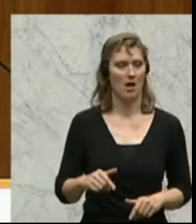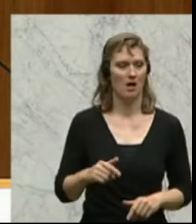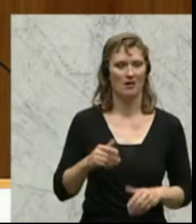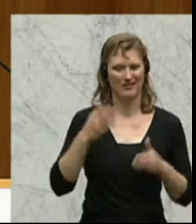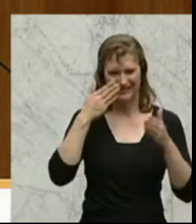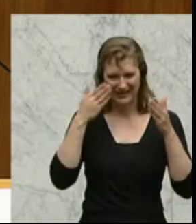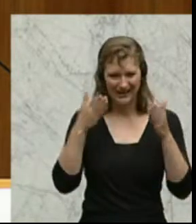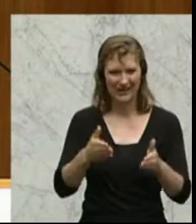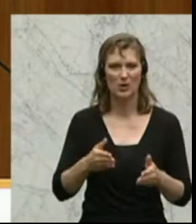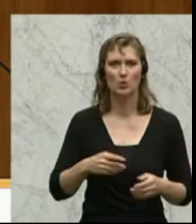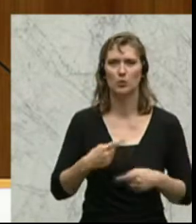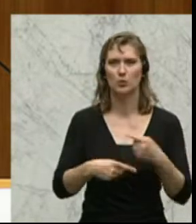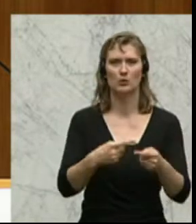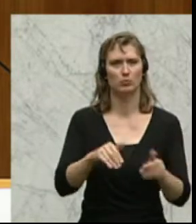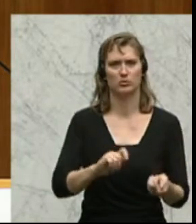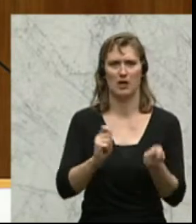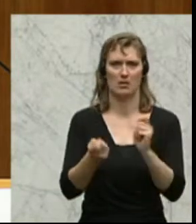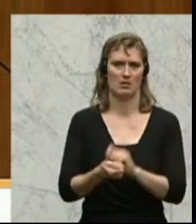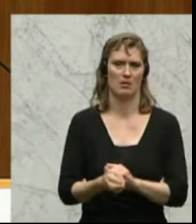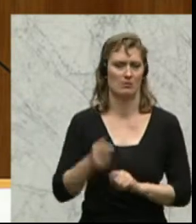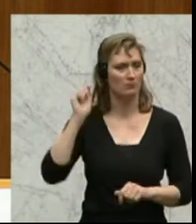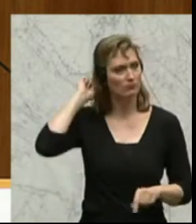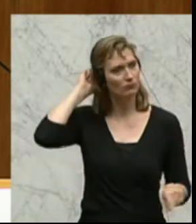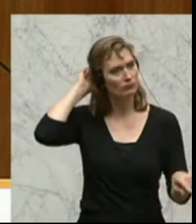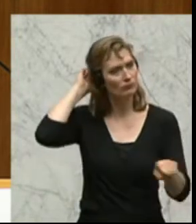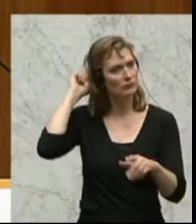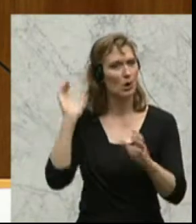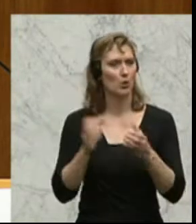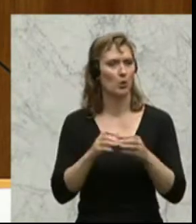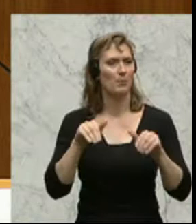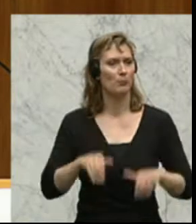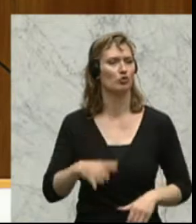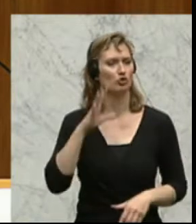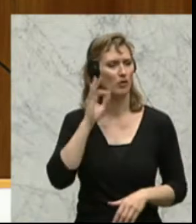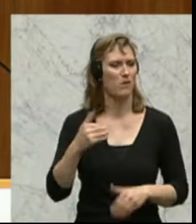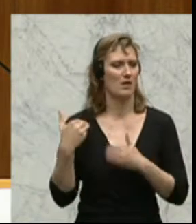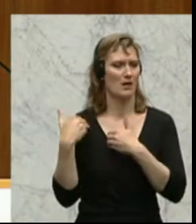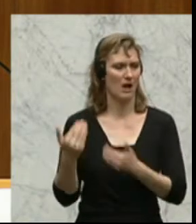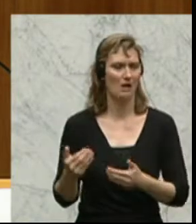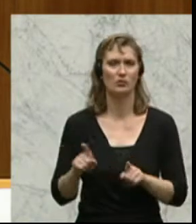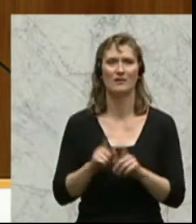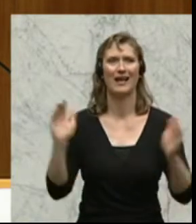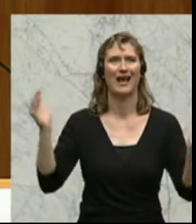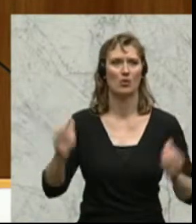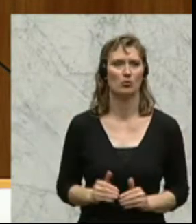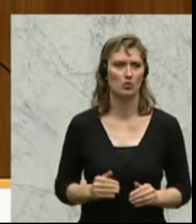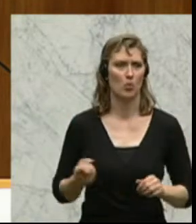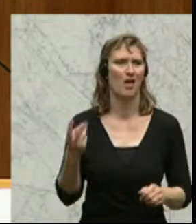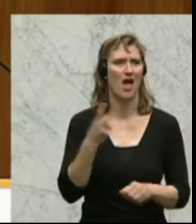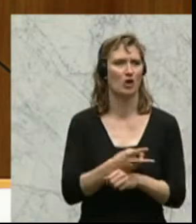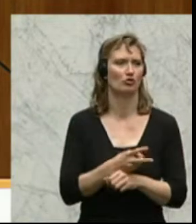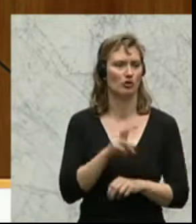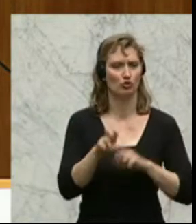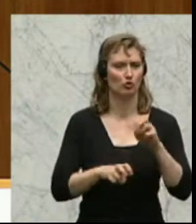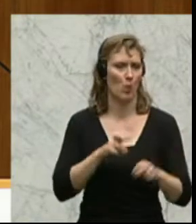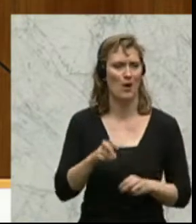Steuerreform ansetzen. Diese Gruppe ist sofort zu entlasten, und zwar mit einer Reduktion des Einstiegssteuersatzes von unverschämten